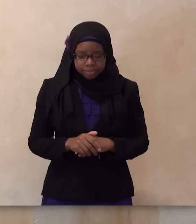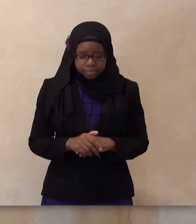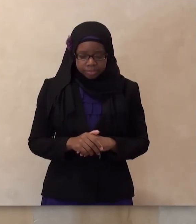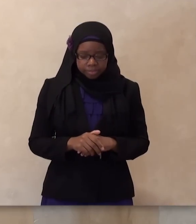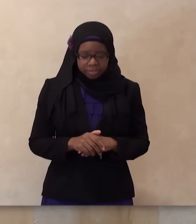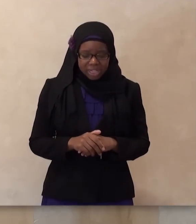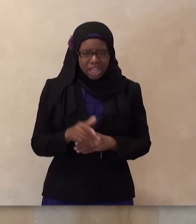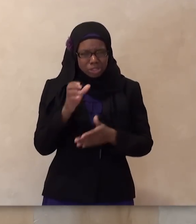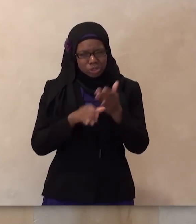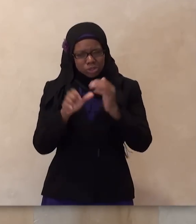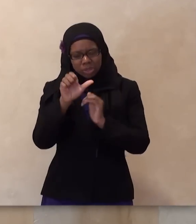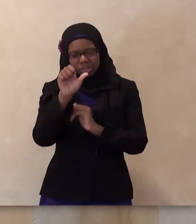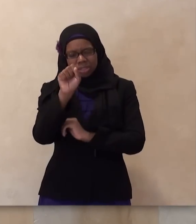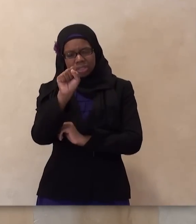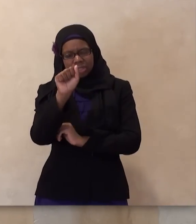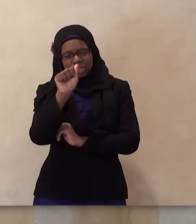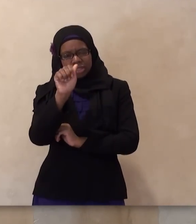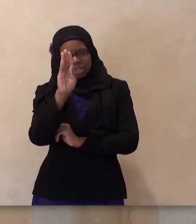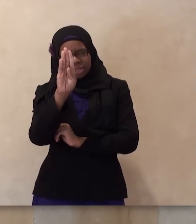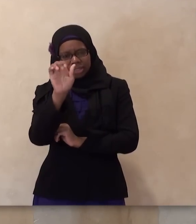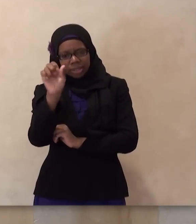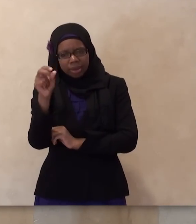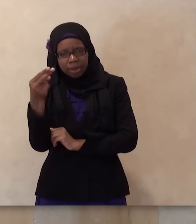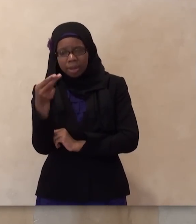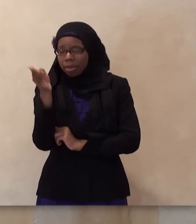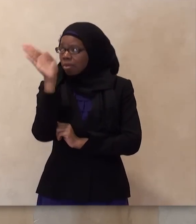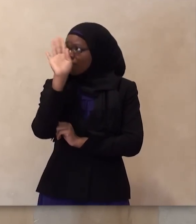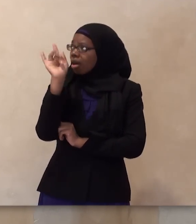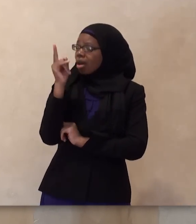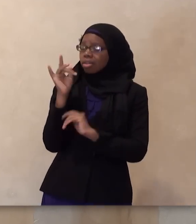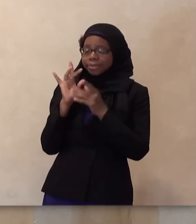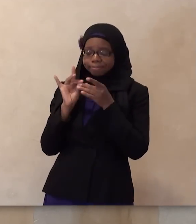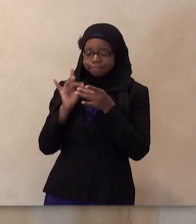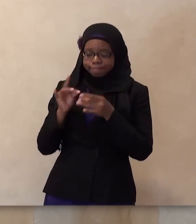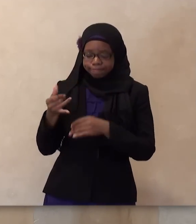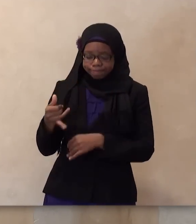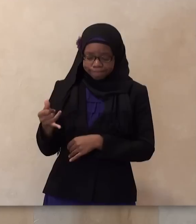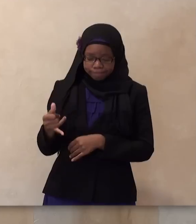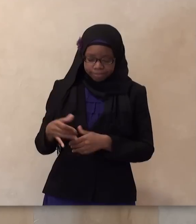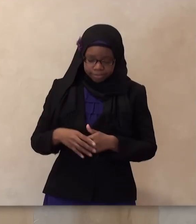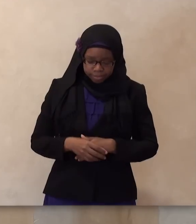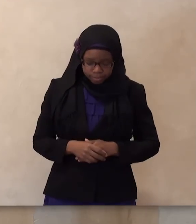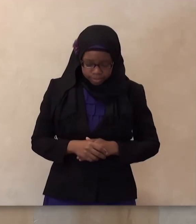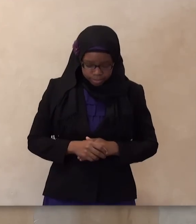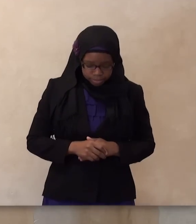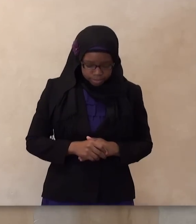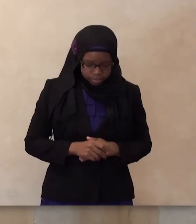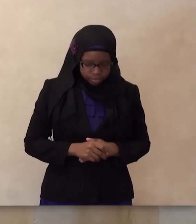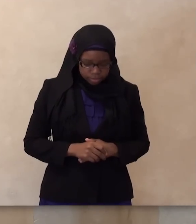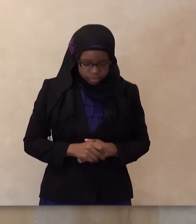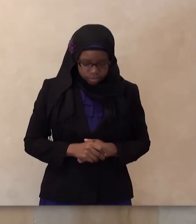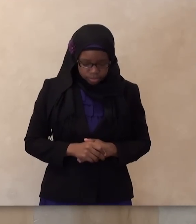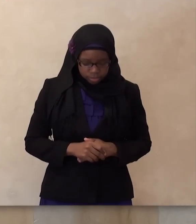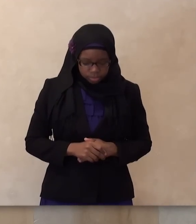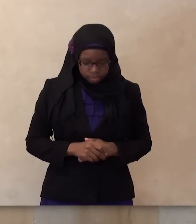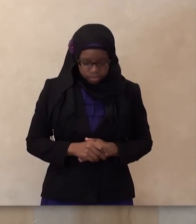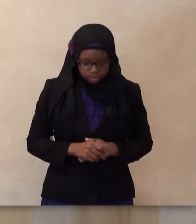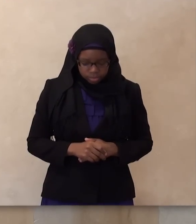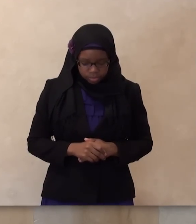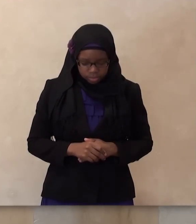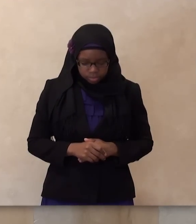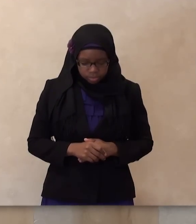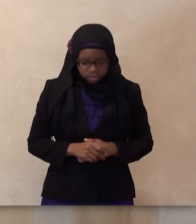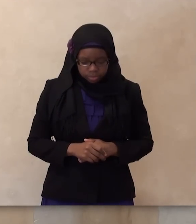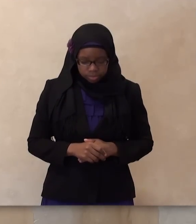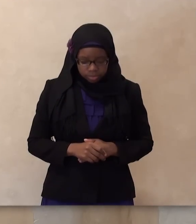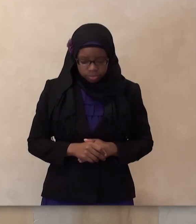Saba mentions, وَلَقَدْ آتَيْنَا دَاوُودَ مِنَّا فَضْلًا يَا جِبَالُ أَوْبِبِي مَعَهُ الطَّيْرُ وَأَلَنَّا لَهُ الْحَدِيدُ أَنْ يَعْمَلْ سَابِغَاتٍ